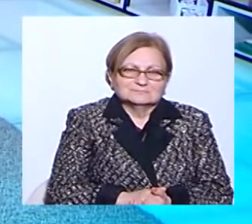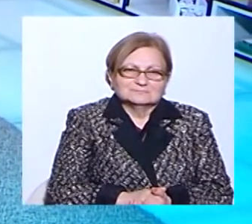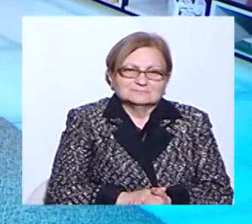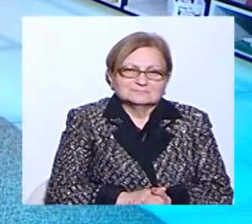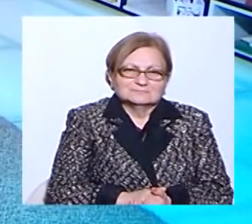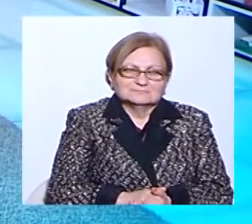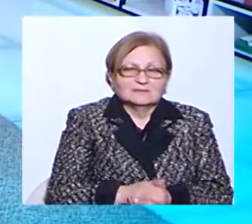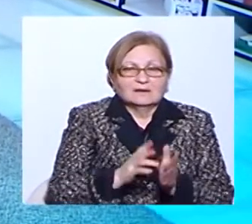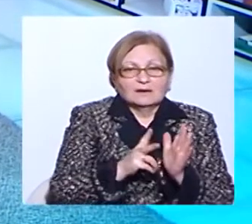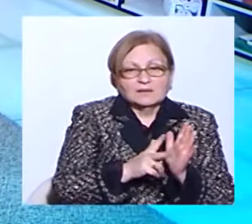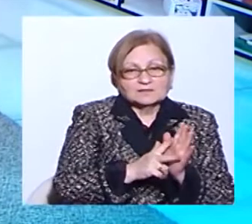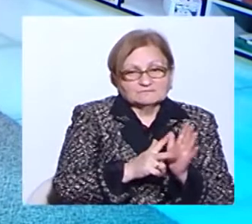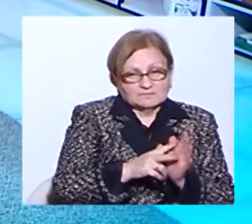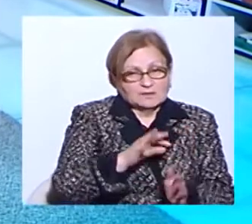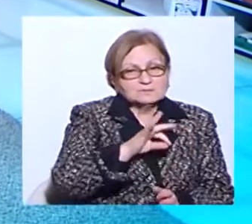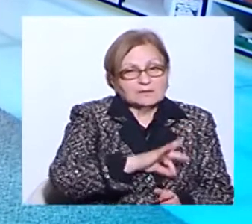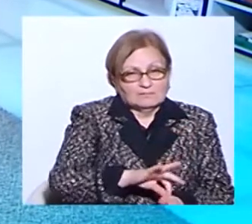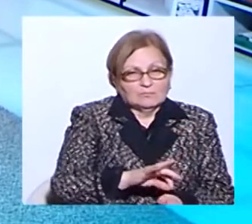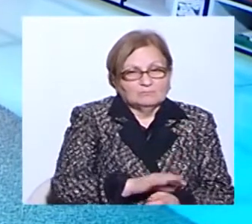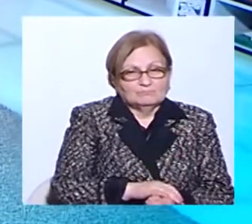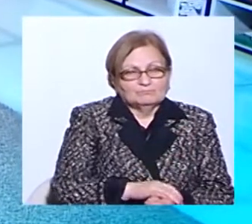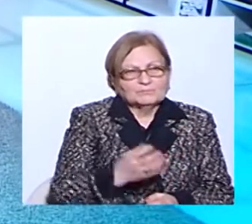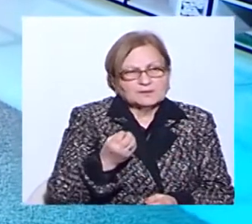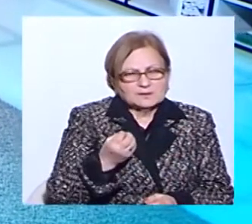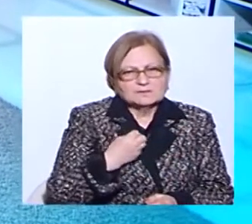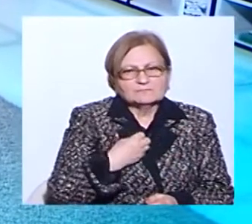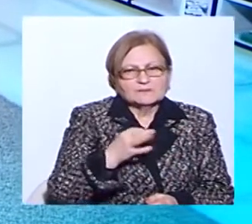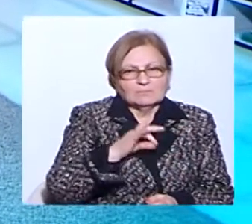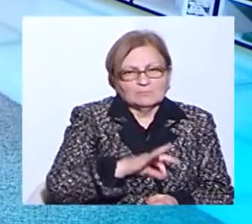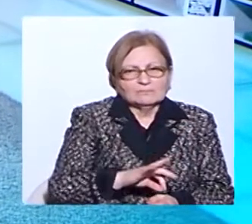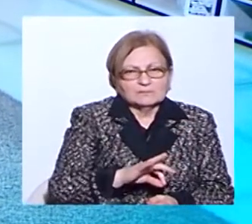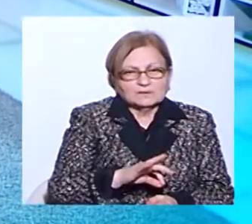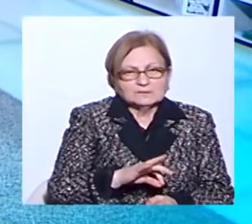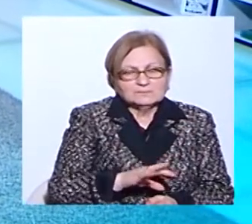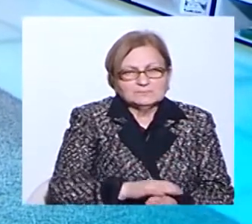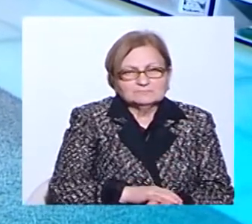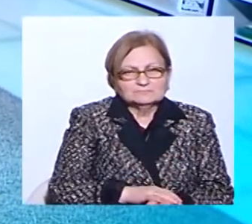Rviyans gamoviqenep. Kitev gamoviqenep.